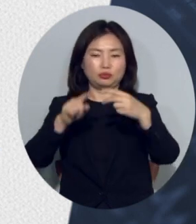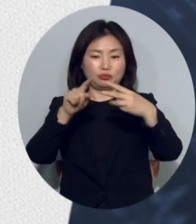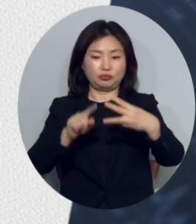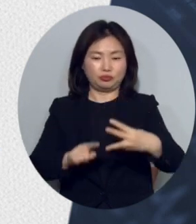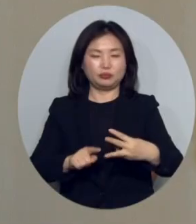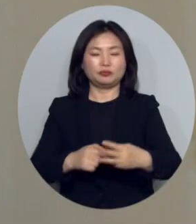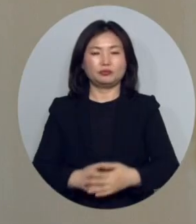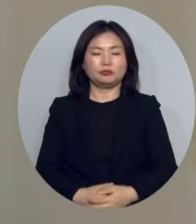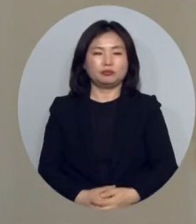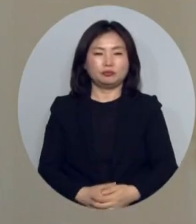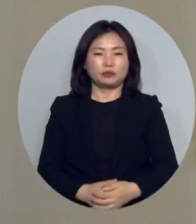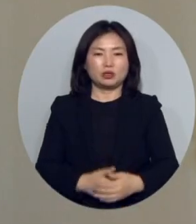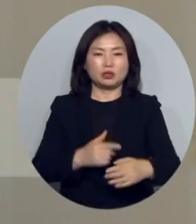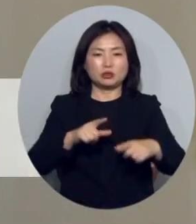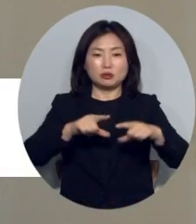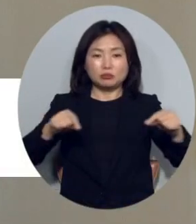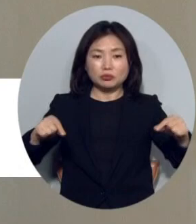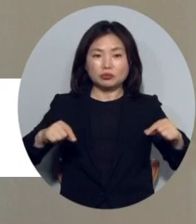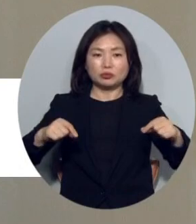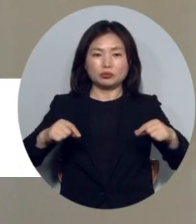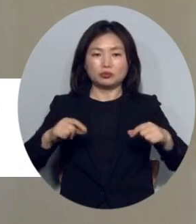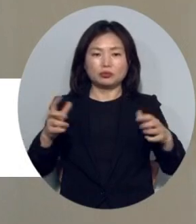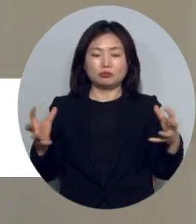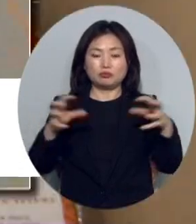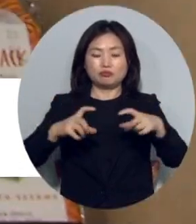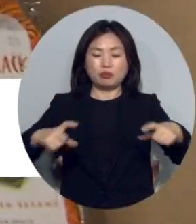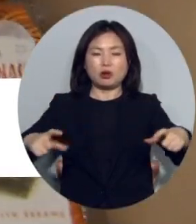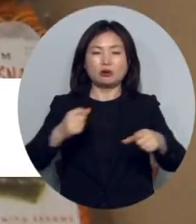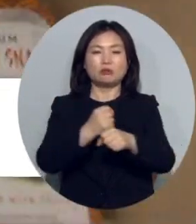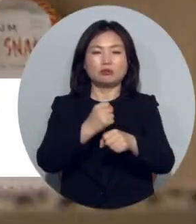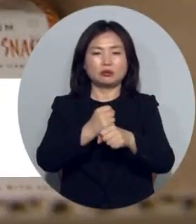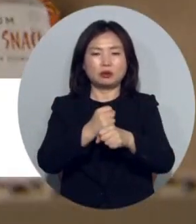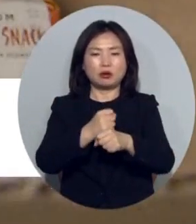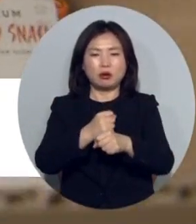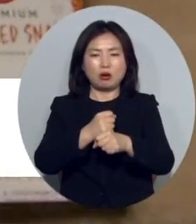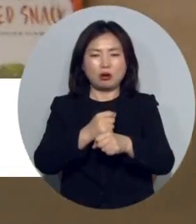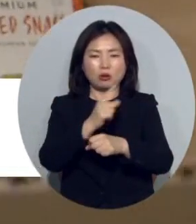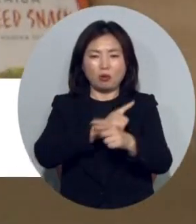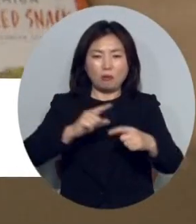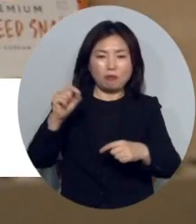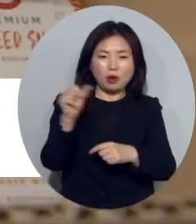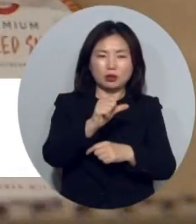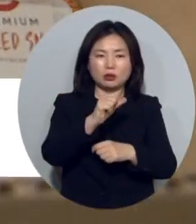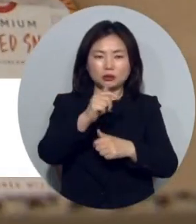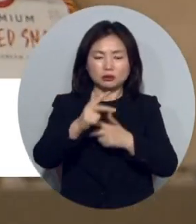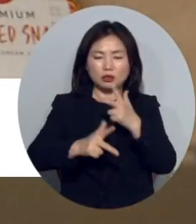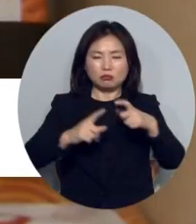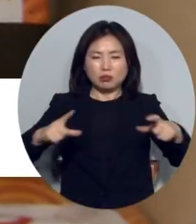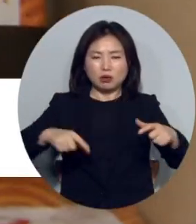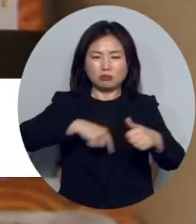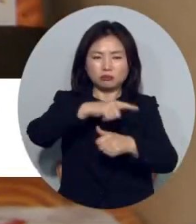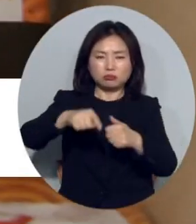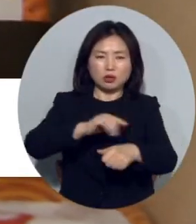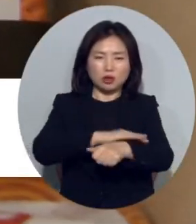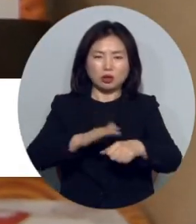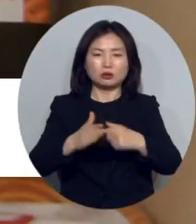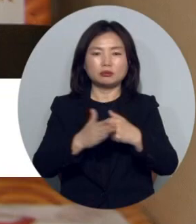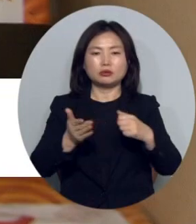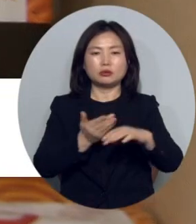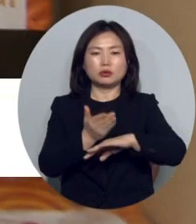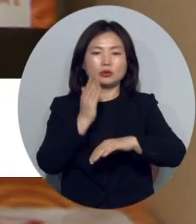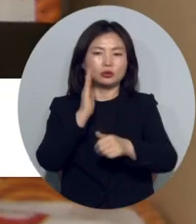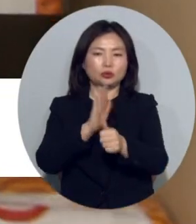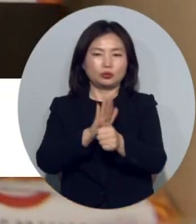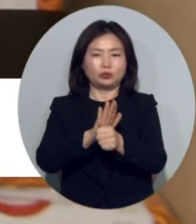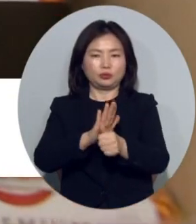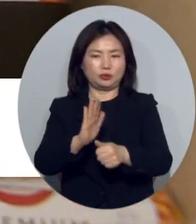순이었습니다. 식품 클러스터 조성을 준비하고 있었는데 그게 빠르게 진행될수록 산업 인프라 구축이 돼서 업체 수출에